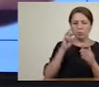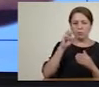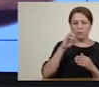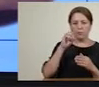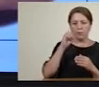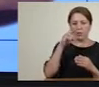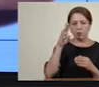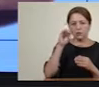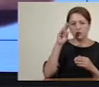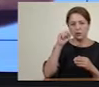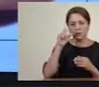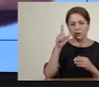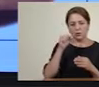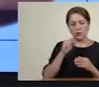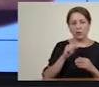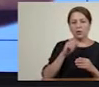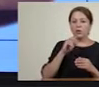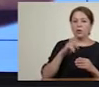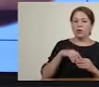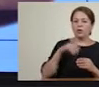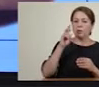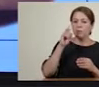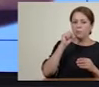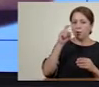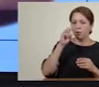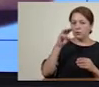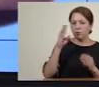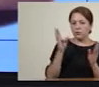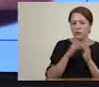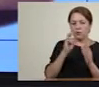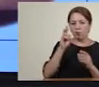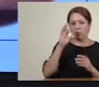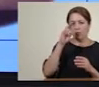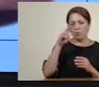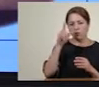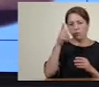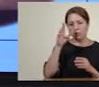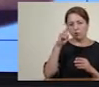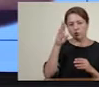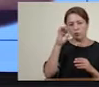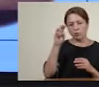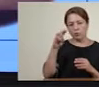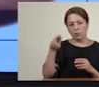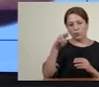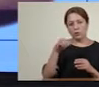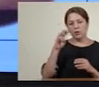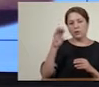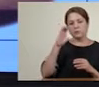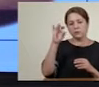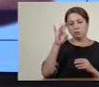bilan Hirotdan Bag'dodu Basragacha, Nishopurdan Misr va